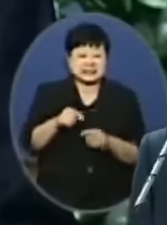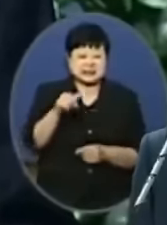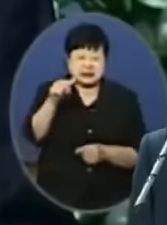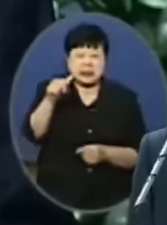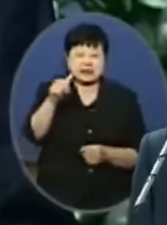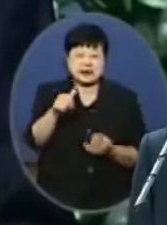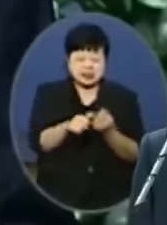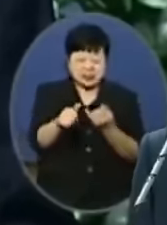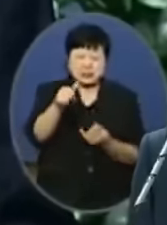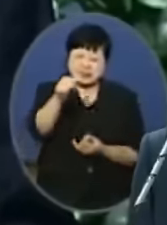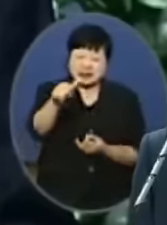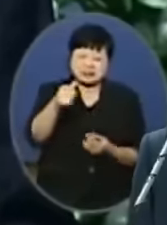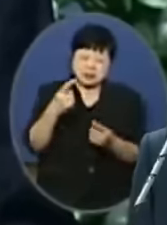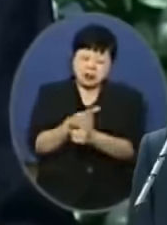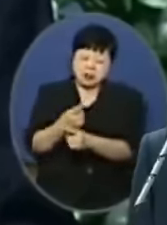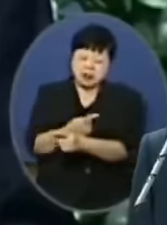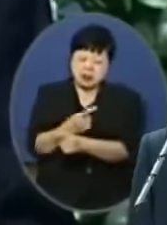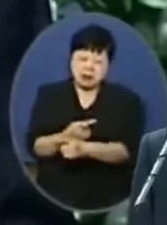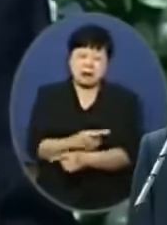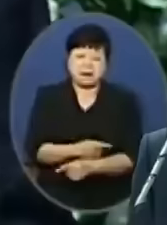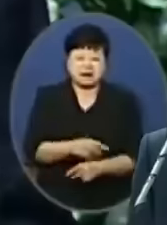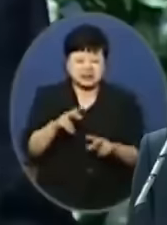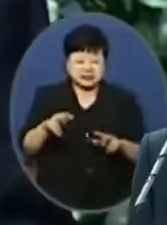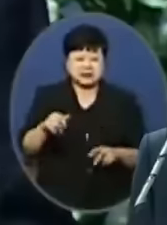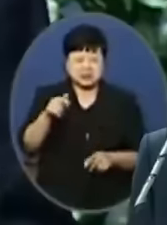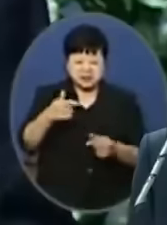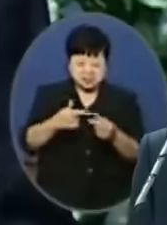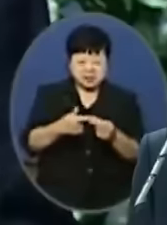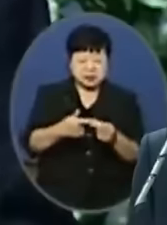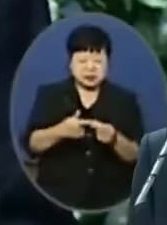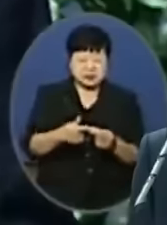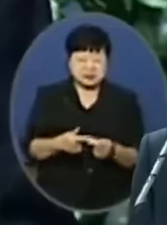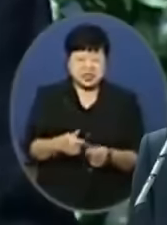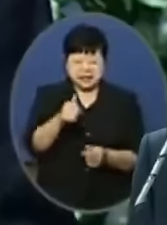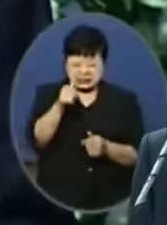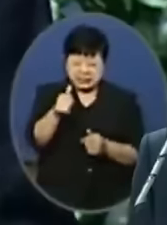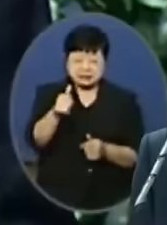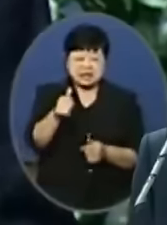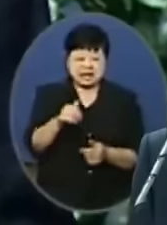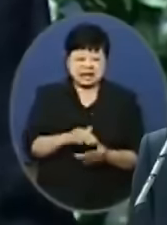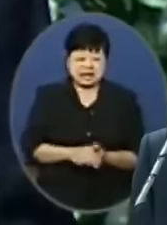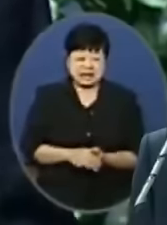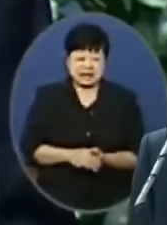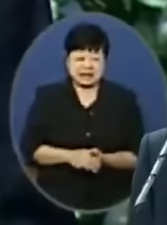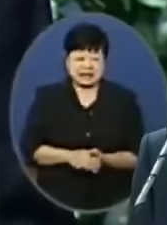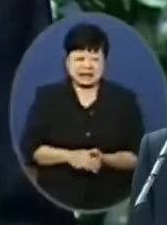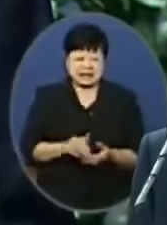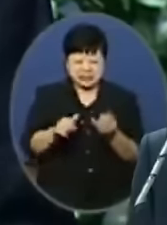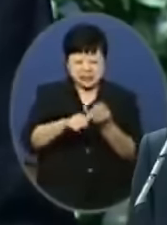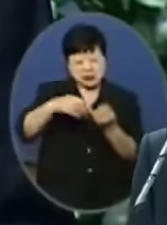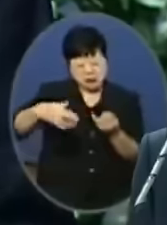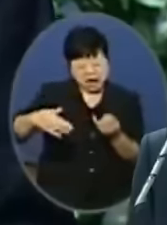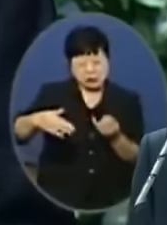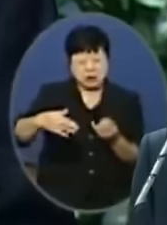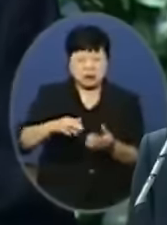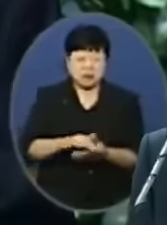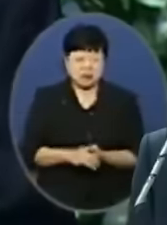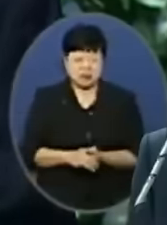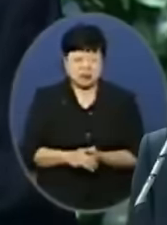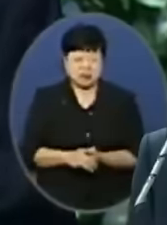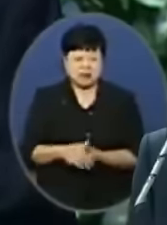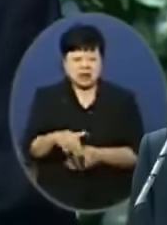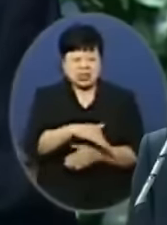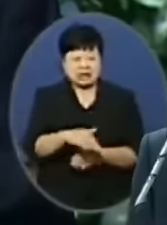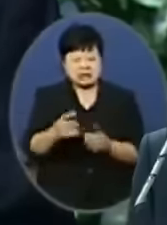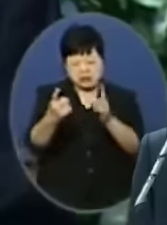명이나 되는데 다 집어치우고 지금 여섯 번째 데리고 사는데 이번에는 결혼도 안 하고 오다